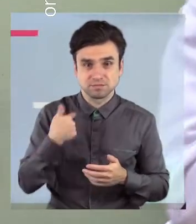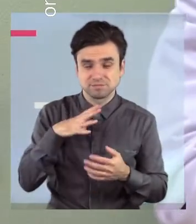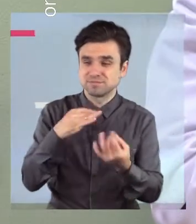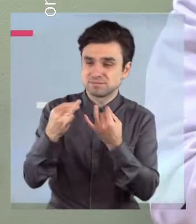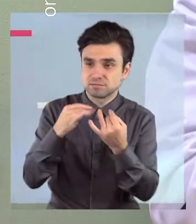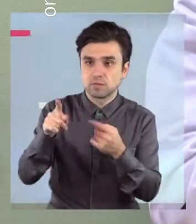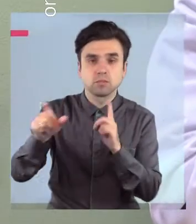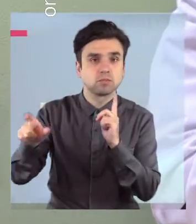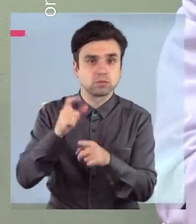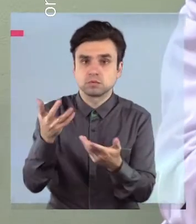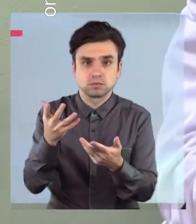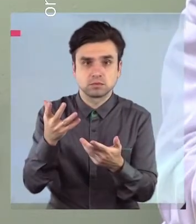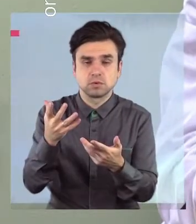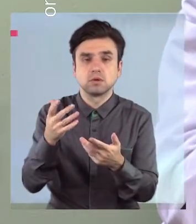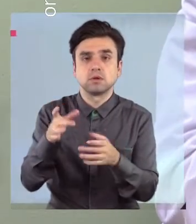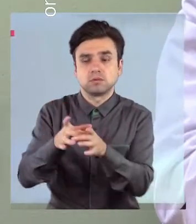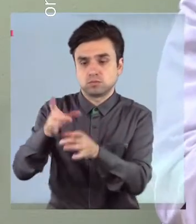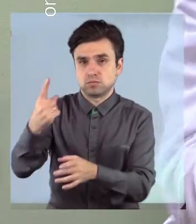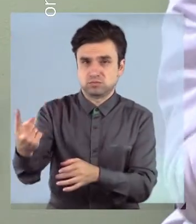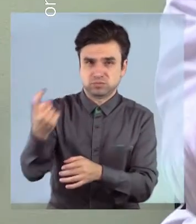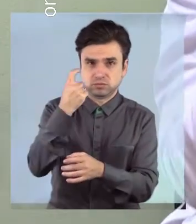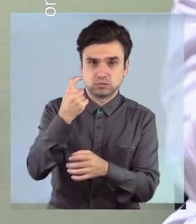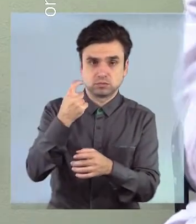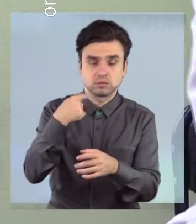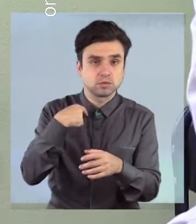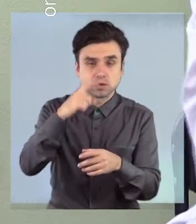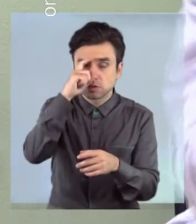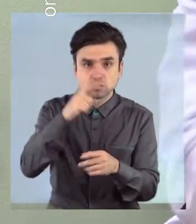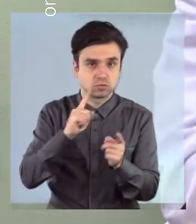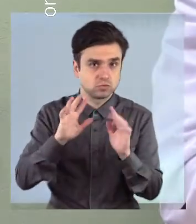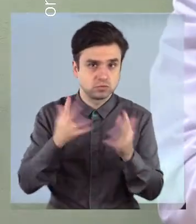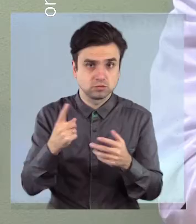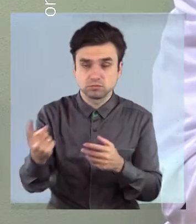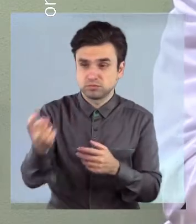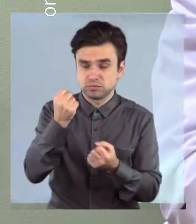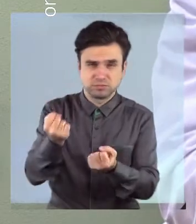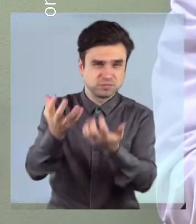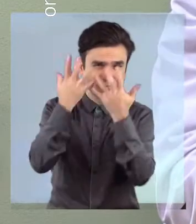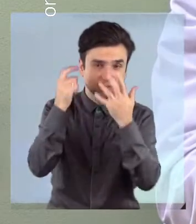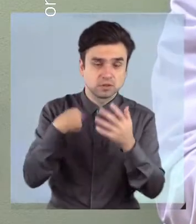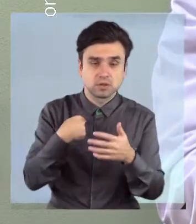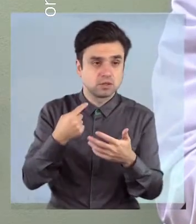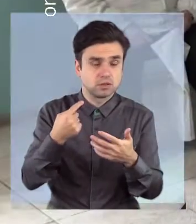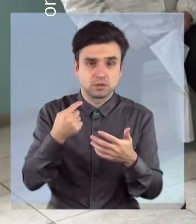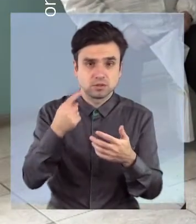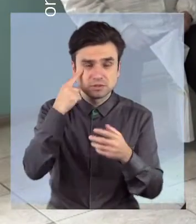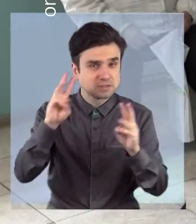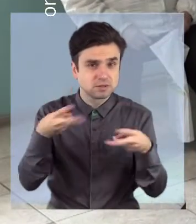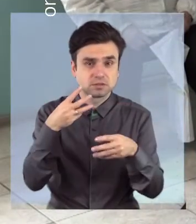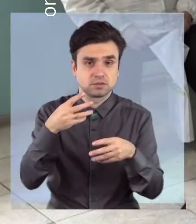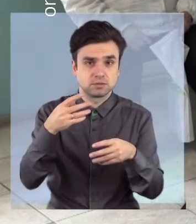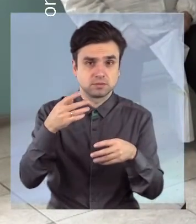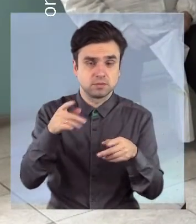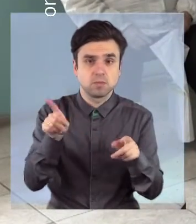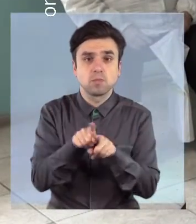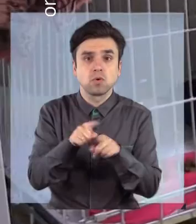лицо брызнула газа. Я не понял даже, что произошло. Когда у меня получился сумасшедший ожог глаз, я думал, что я слеп, честно говоря. Постраждав